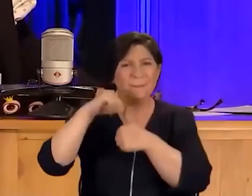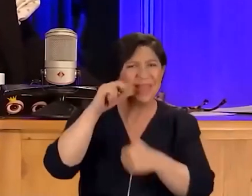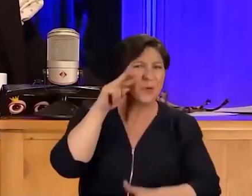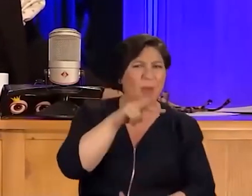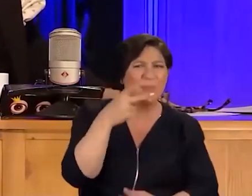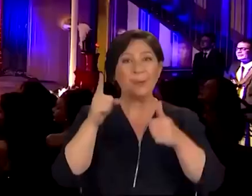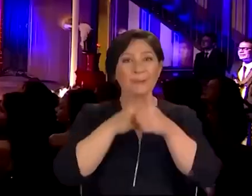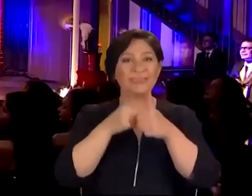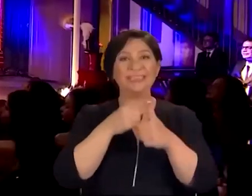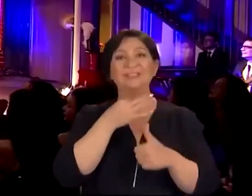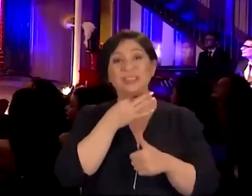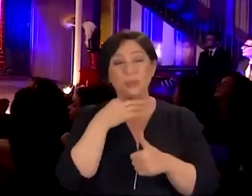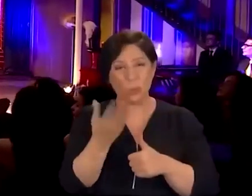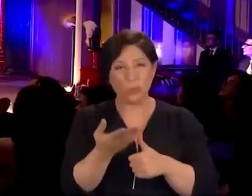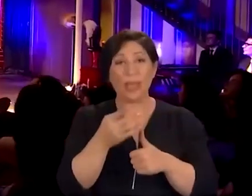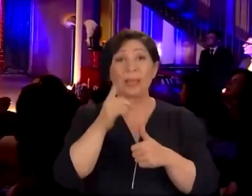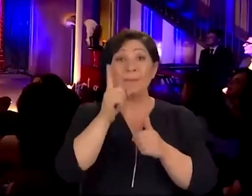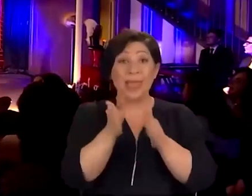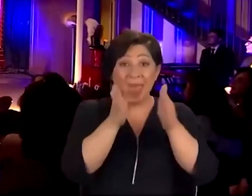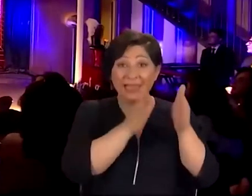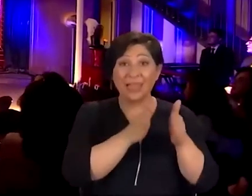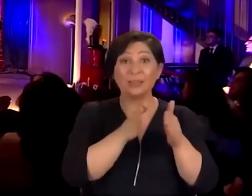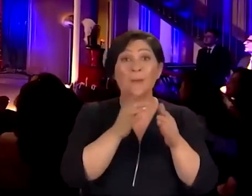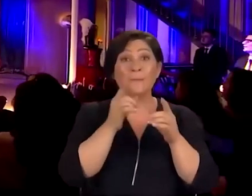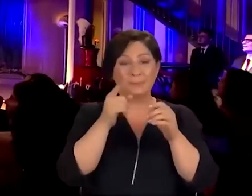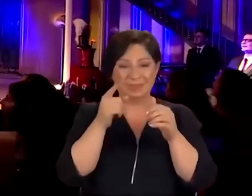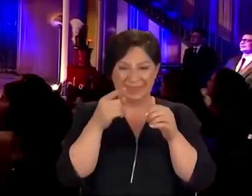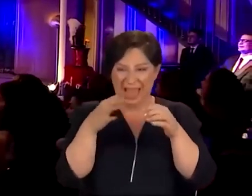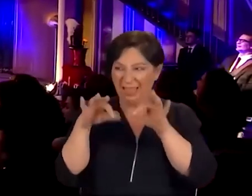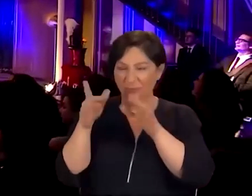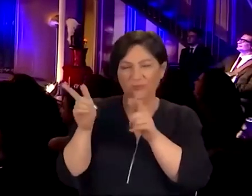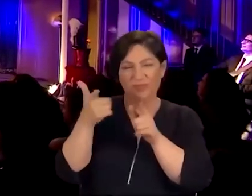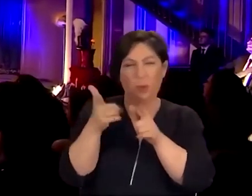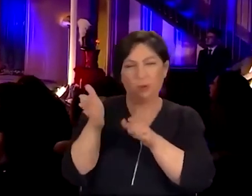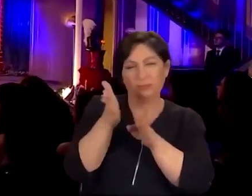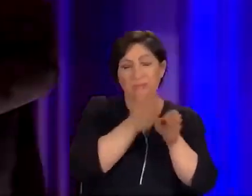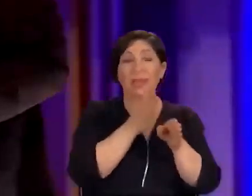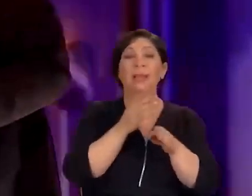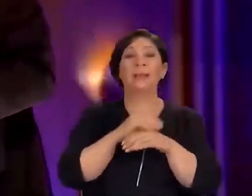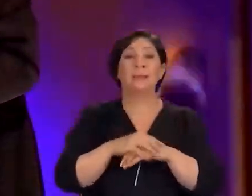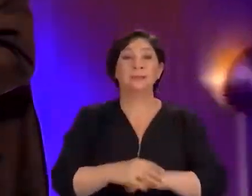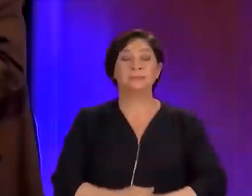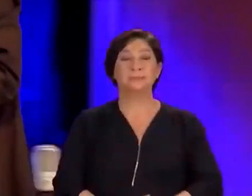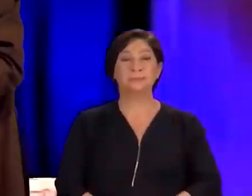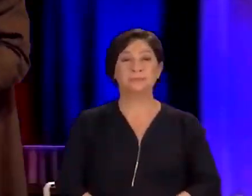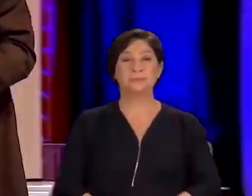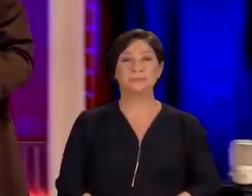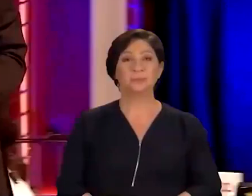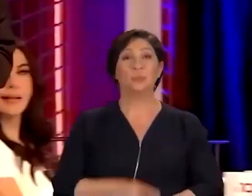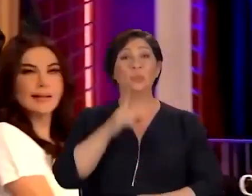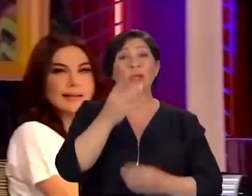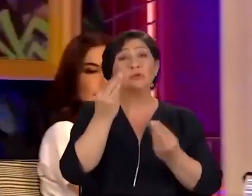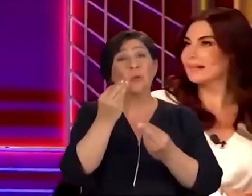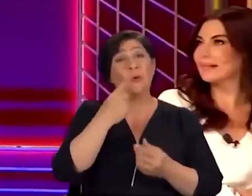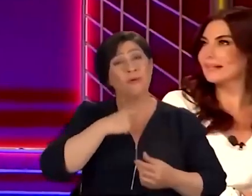miyiz başını acaba? Çünkü bir yandan da, yani başı alırken söyleyeyim. Bir yandan da tabii ki bu kadar